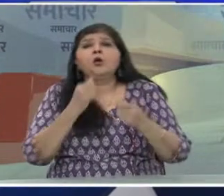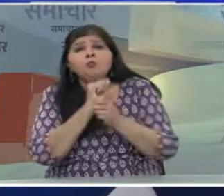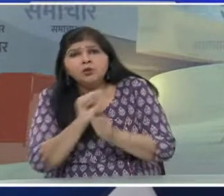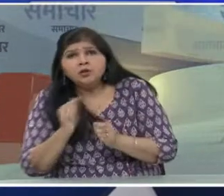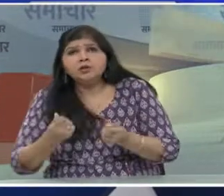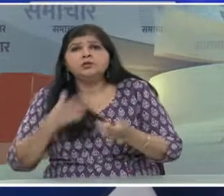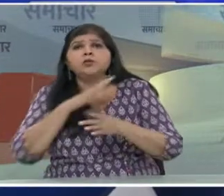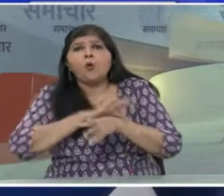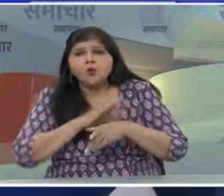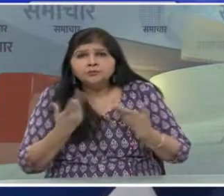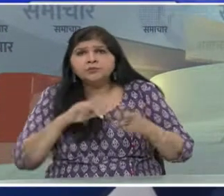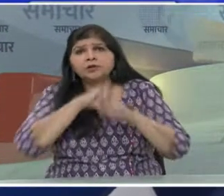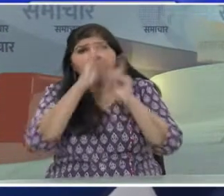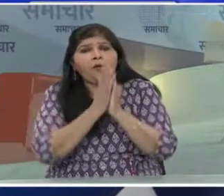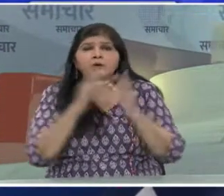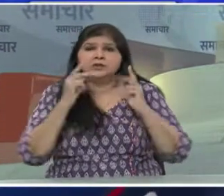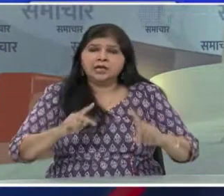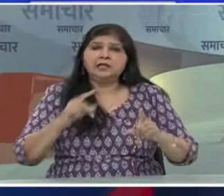अंतिम